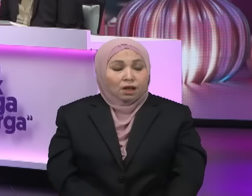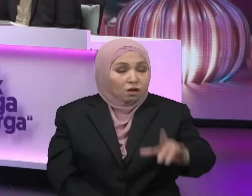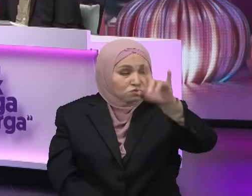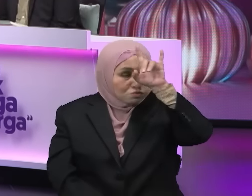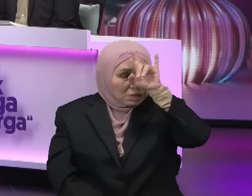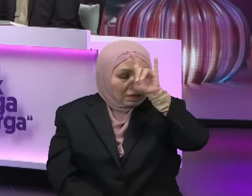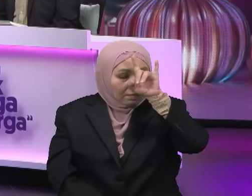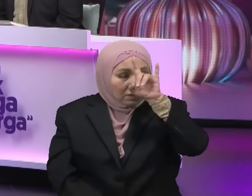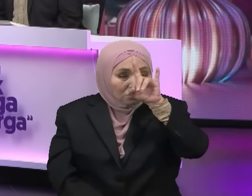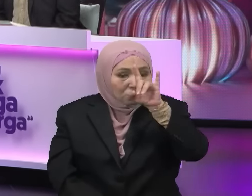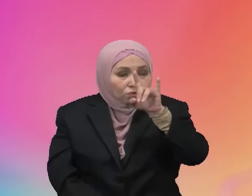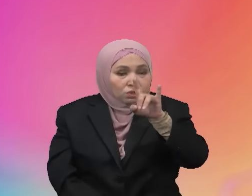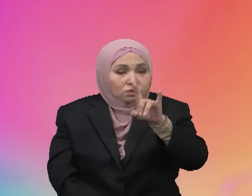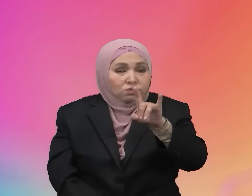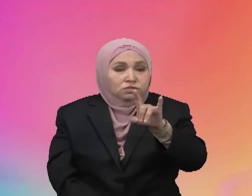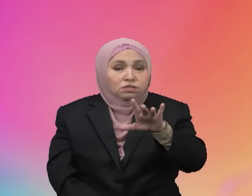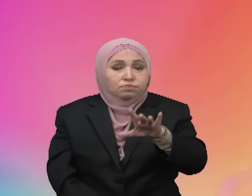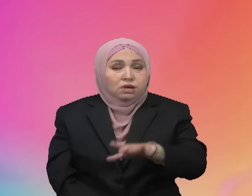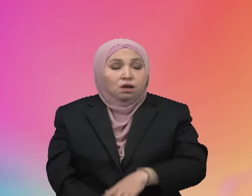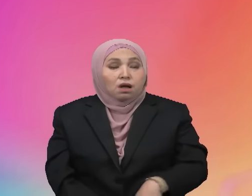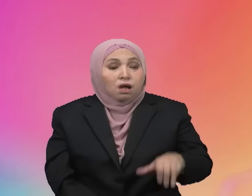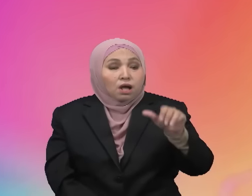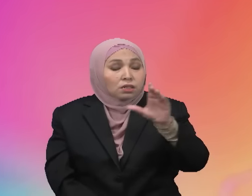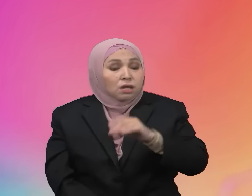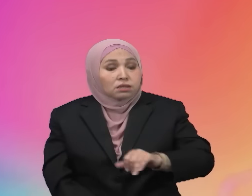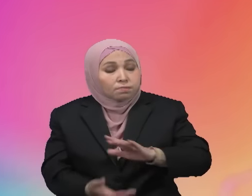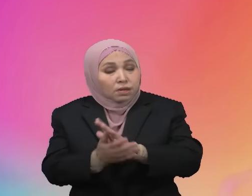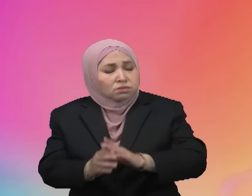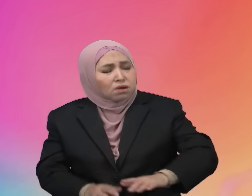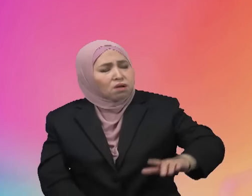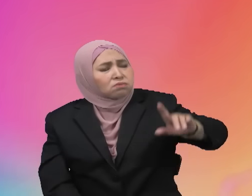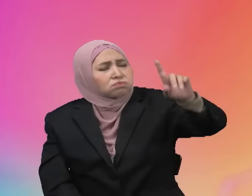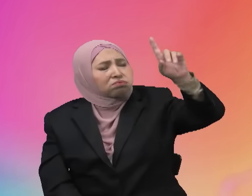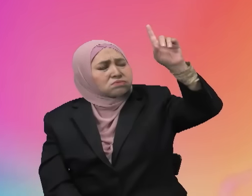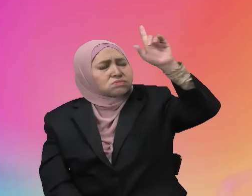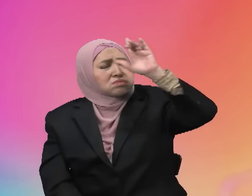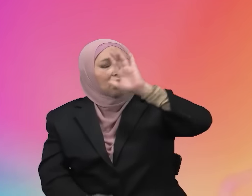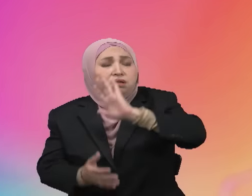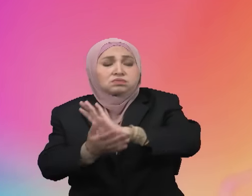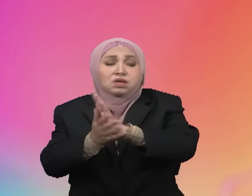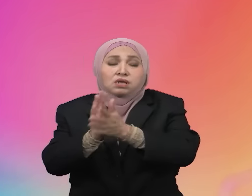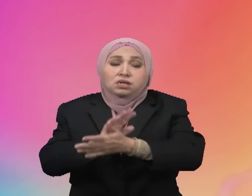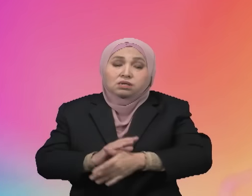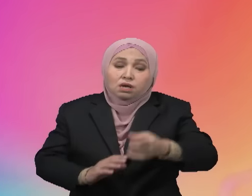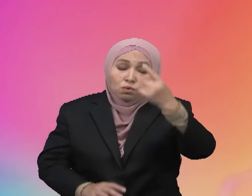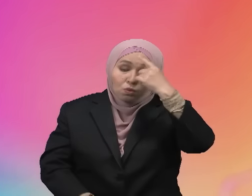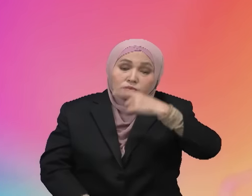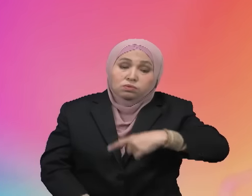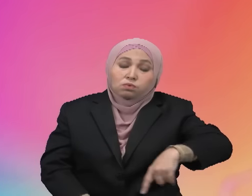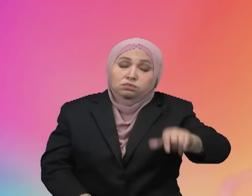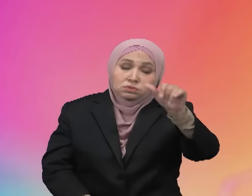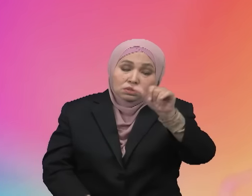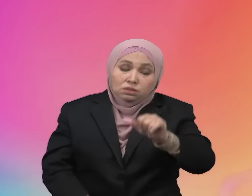A'udzubillah minasyaitan. Wa kadzalika ja'alna